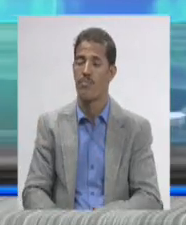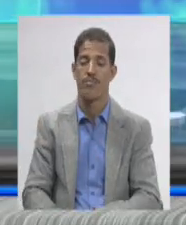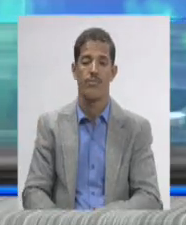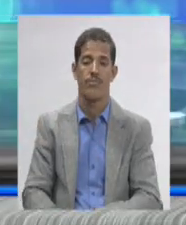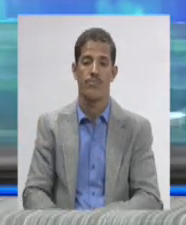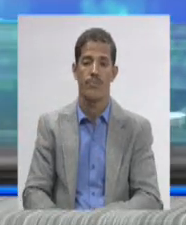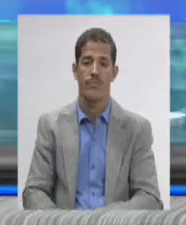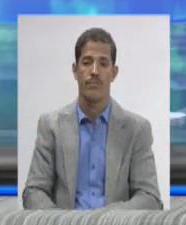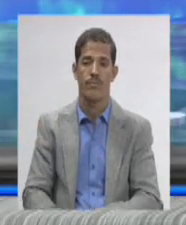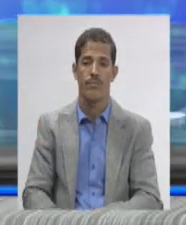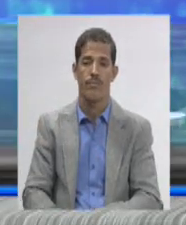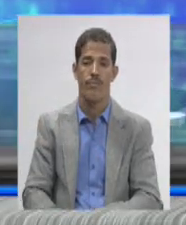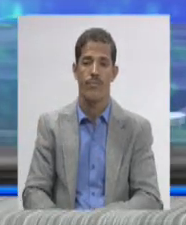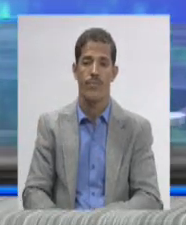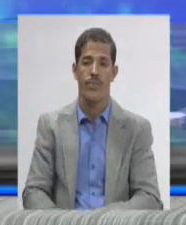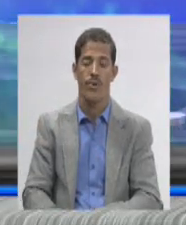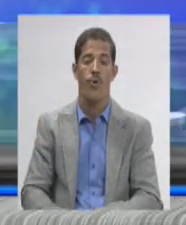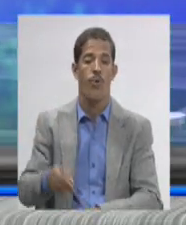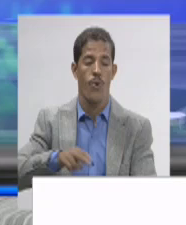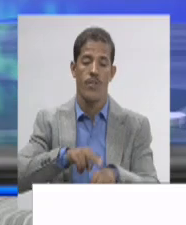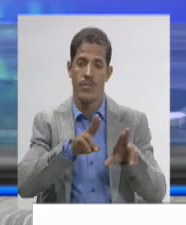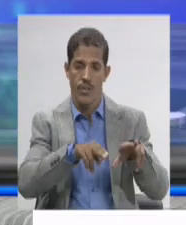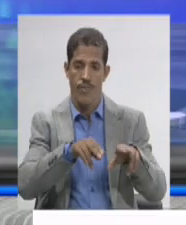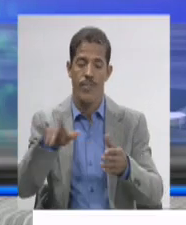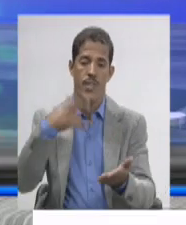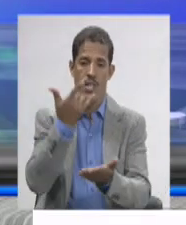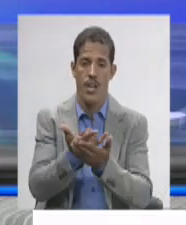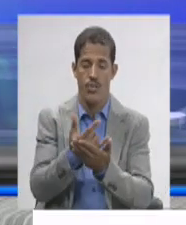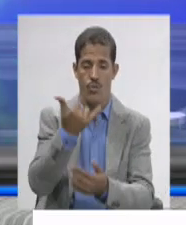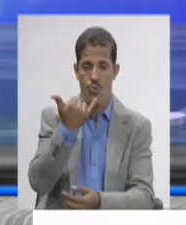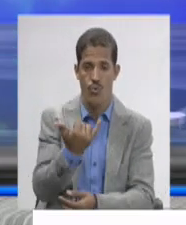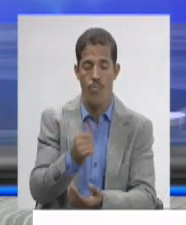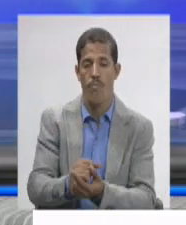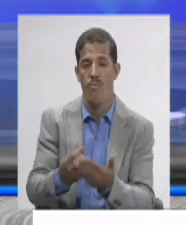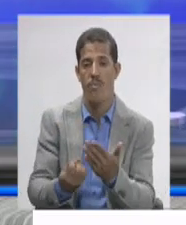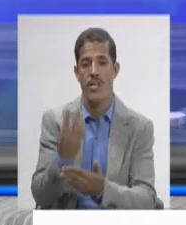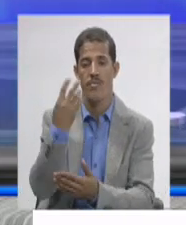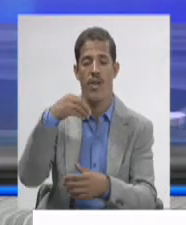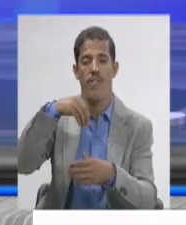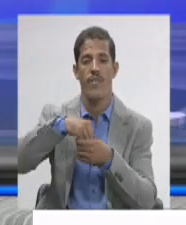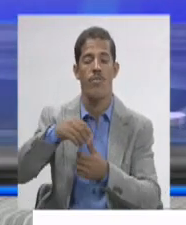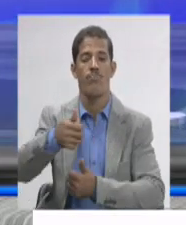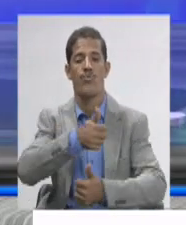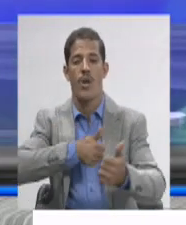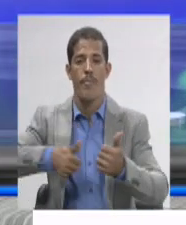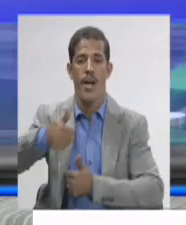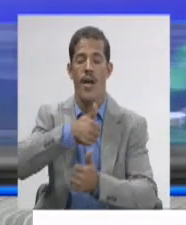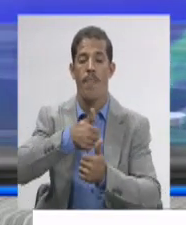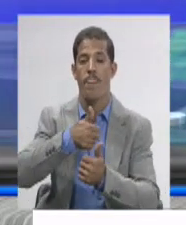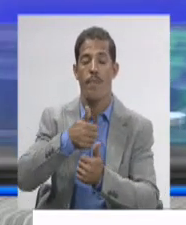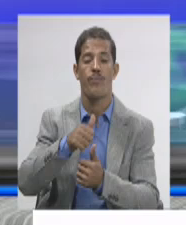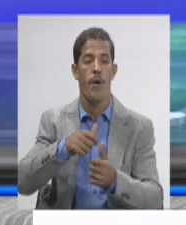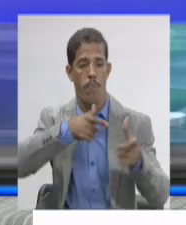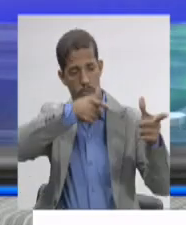جزيلا ونبقى في ولايه تكانت حيث انطلقت صباح اليوم في مدينه تجك منافسات بطوله القطنه للرمايه